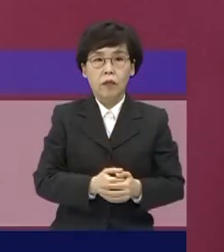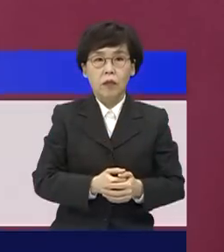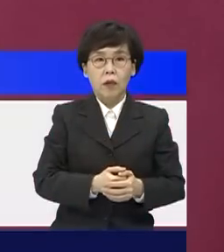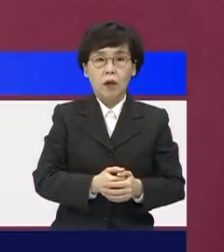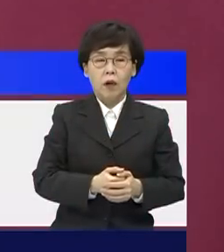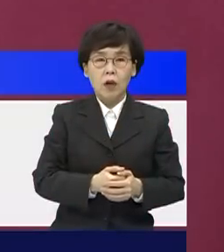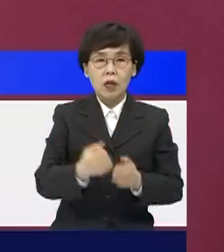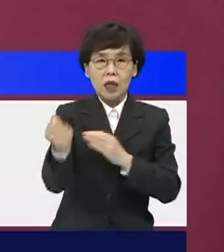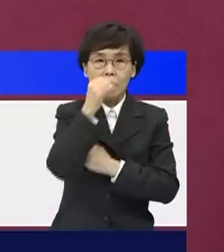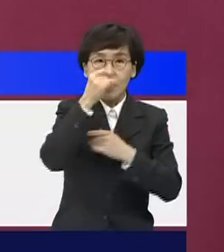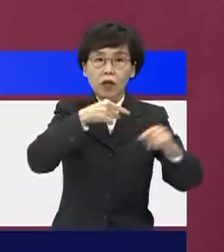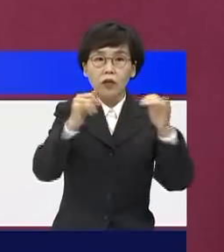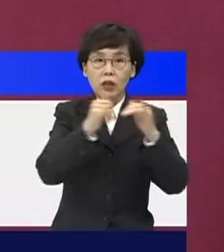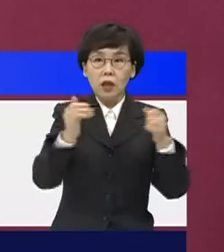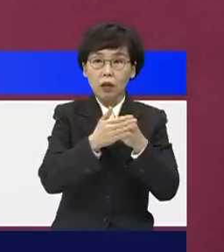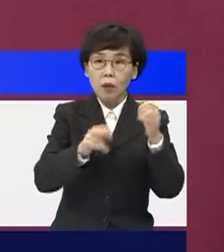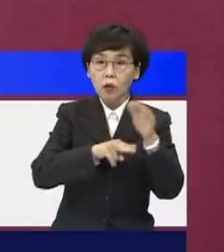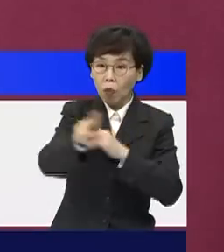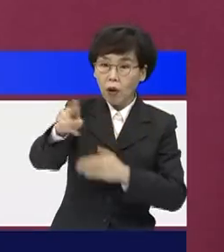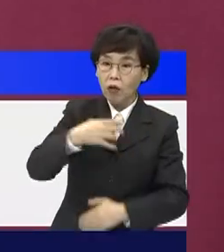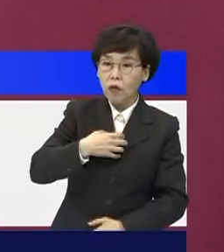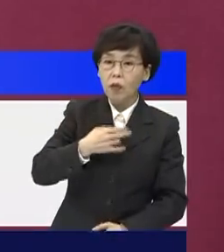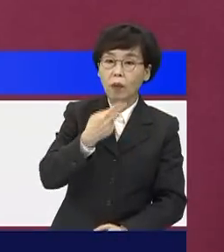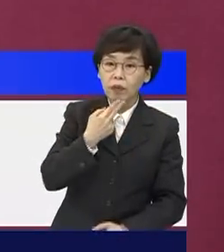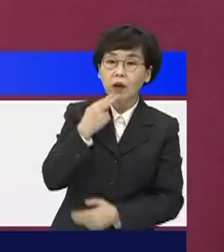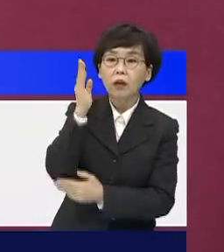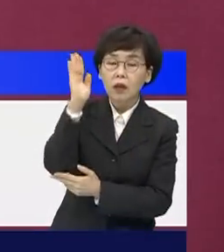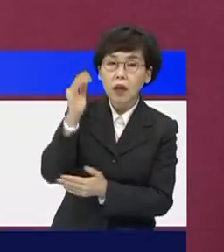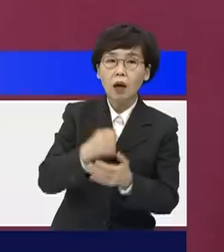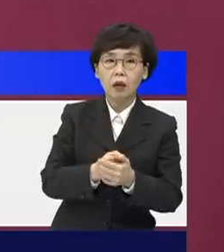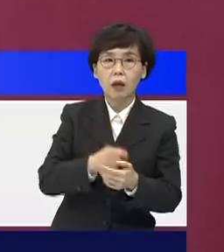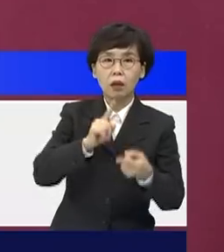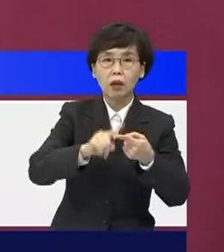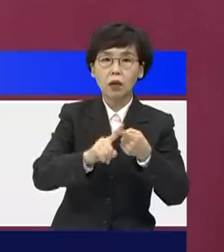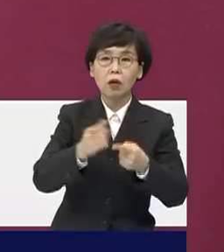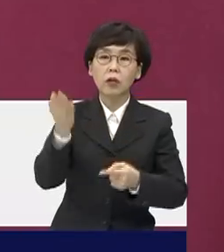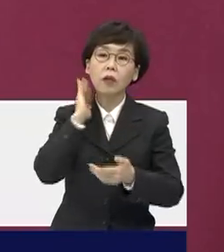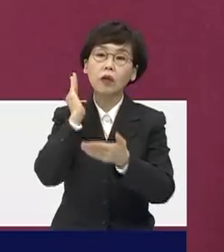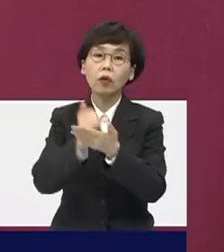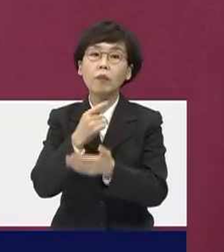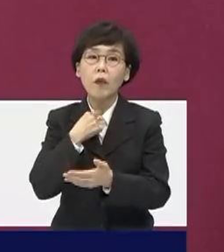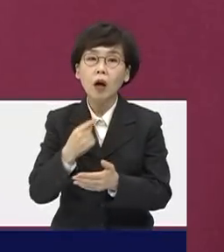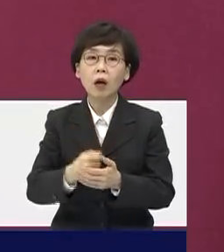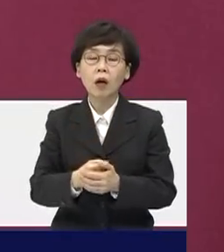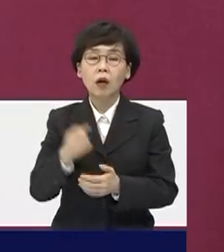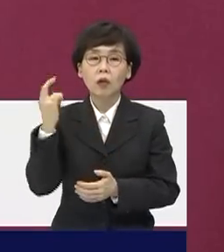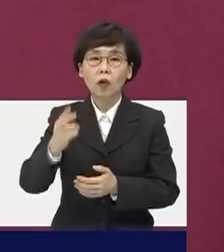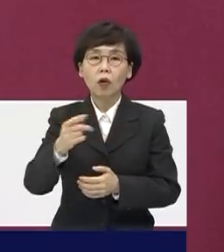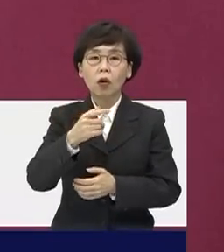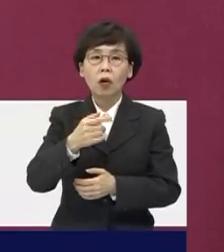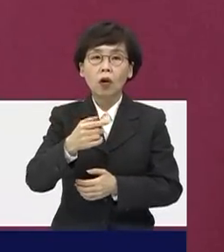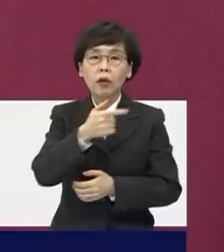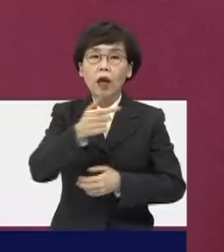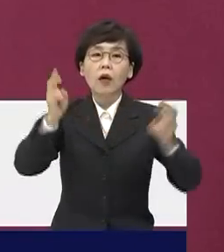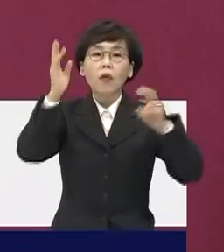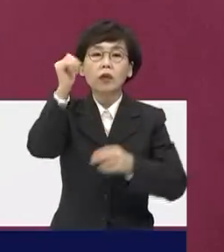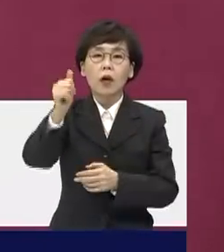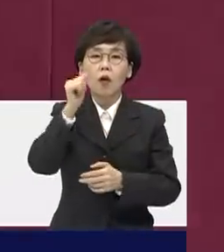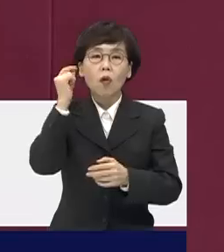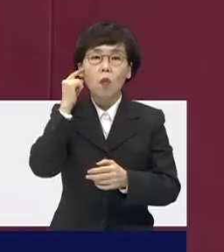유력 정치인이기 때문에 도망갈 염려가 없다는 주장대로라면 전직 대통령, 대기업 회장들은 왜 구속되어 재판을 받았는지 설명할 수 없을